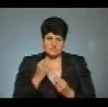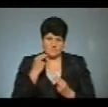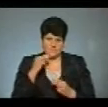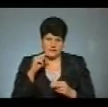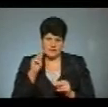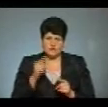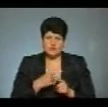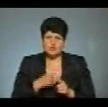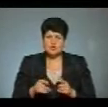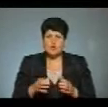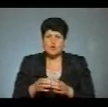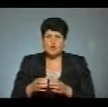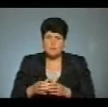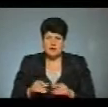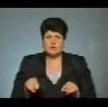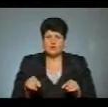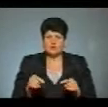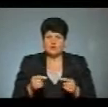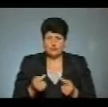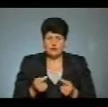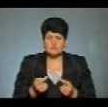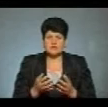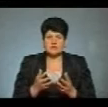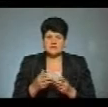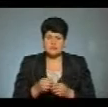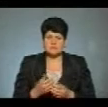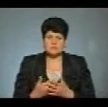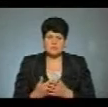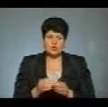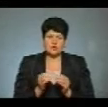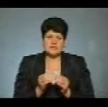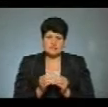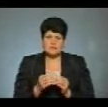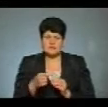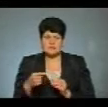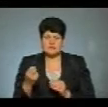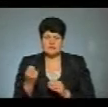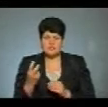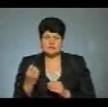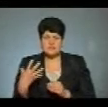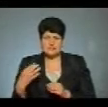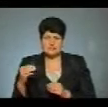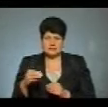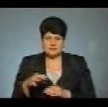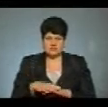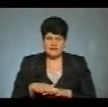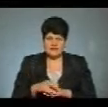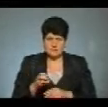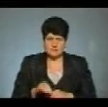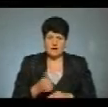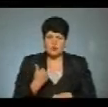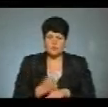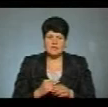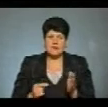ніж громад, які утворені з чисельністю там близько 10-12-15 тисяч населення. А основна